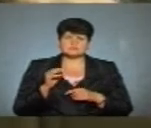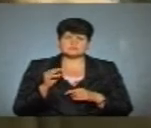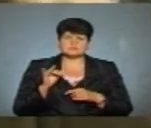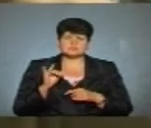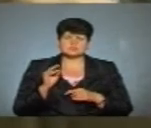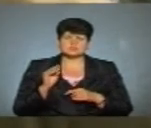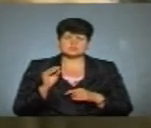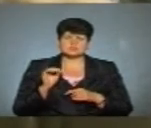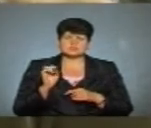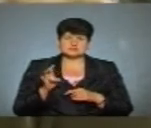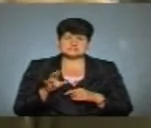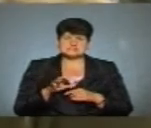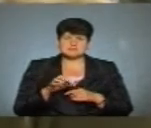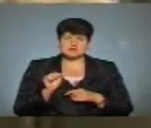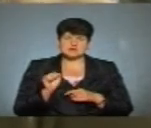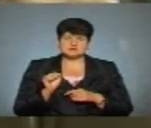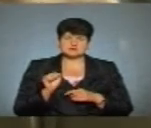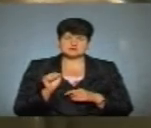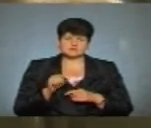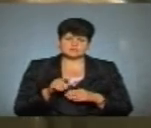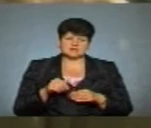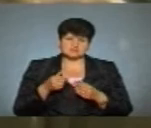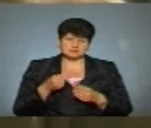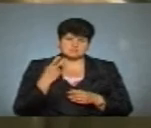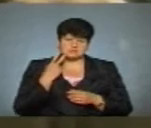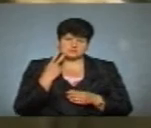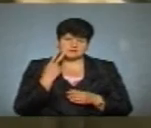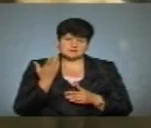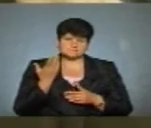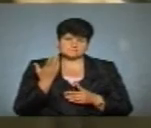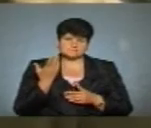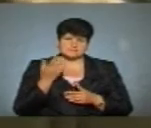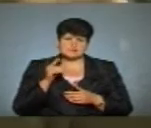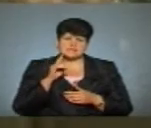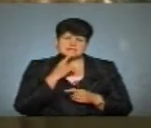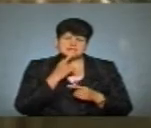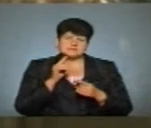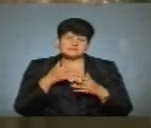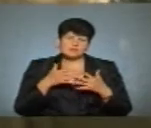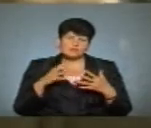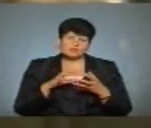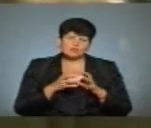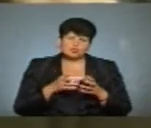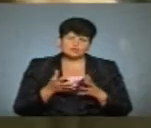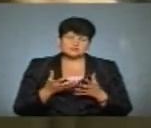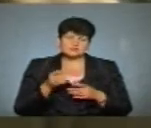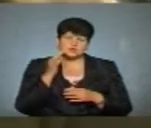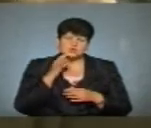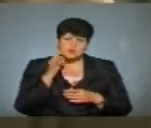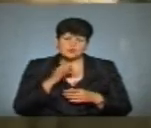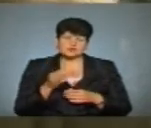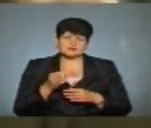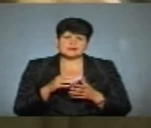там забрати. Вони дають завжди такі, як то кажуть, смаколики, булочки солодкі,